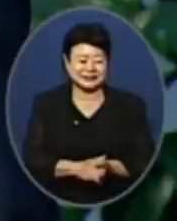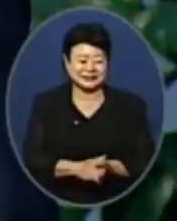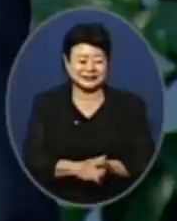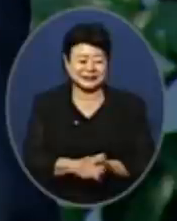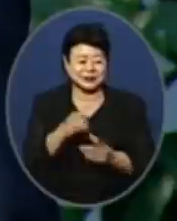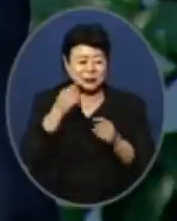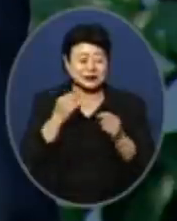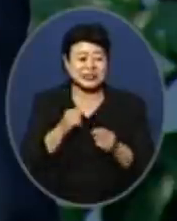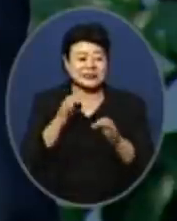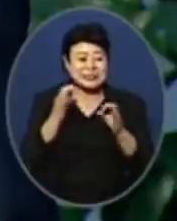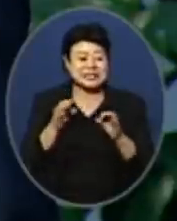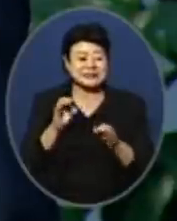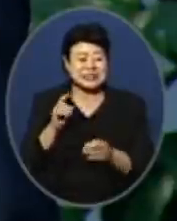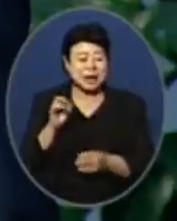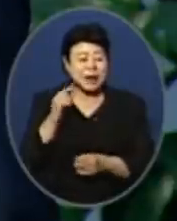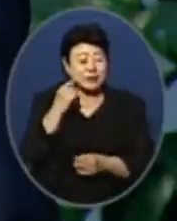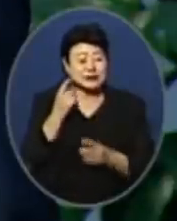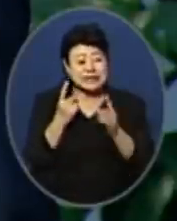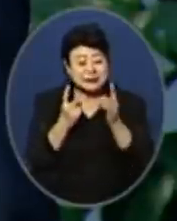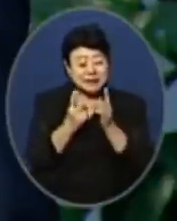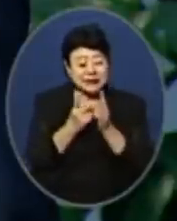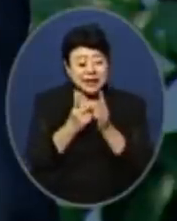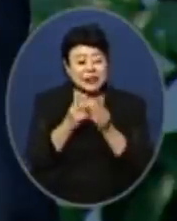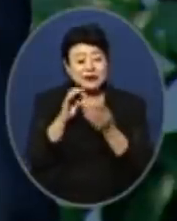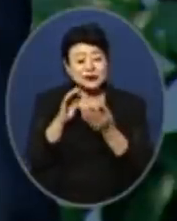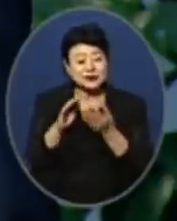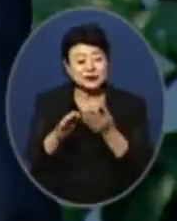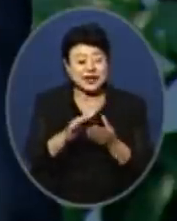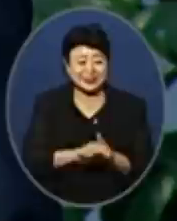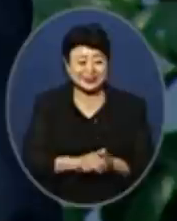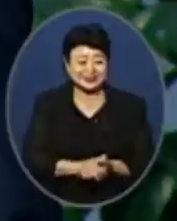제가 김장한 목사님을 만나고 난 다음에